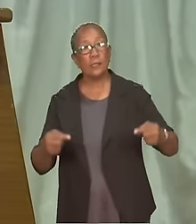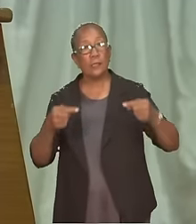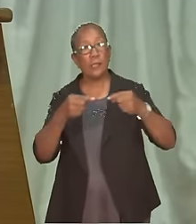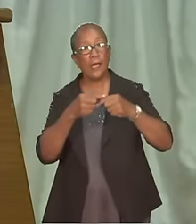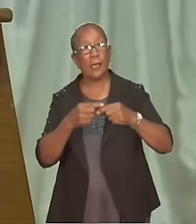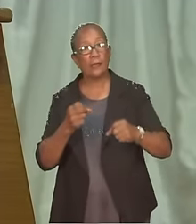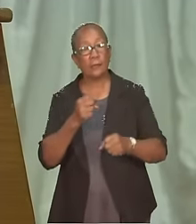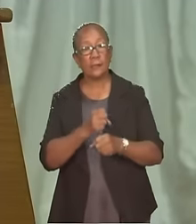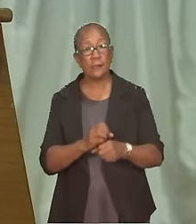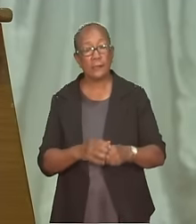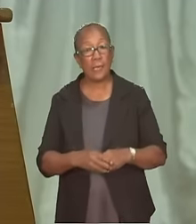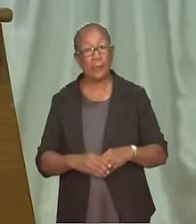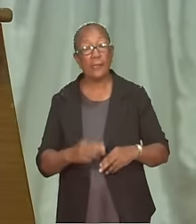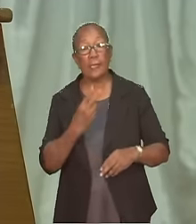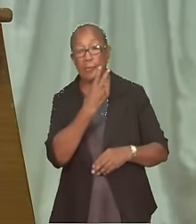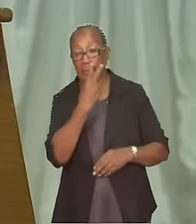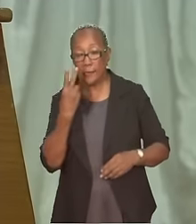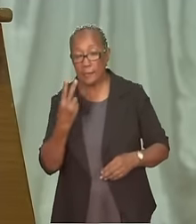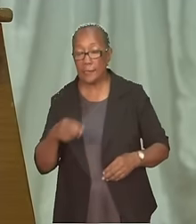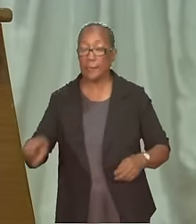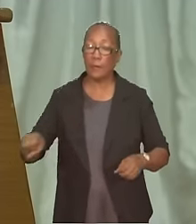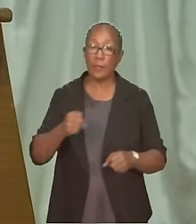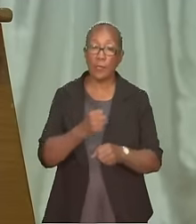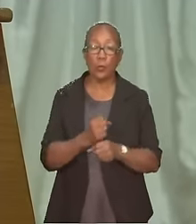ingezet, de inzichten meegenomen in ons